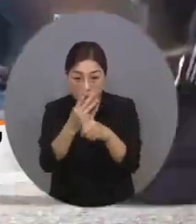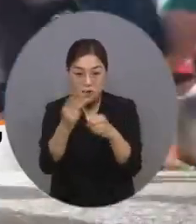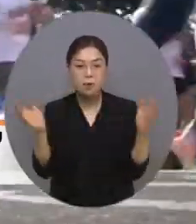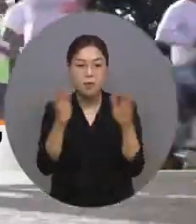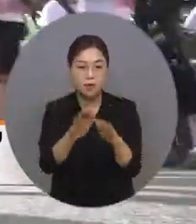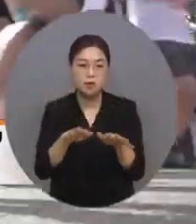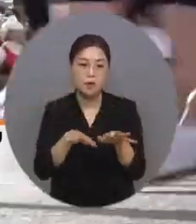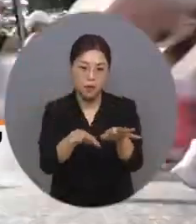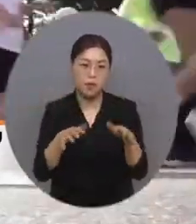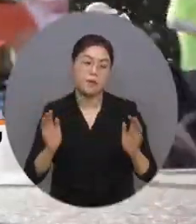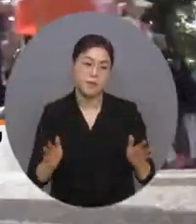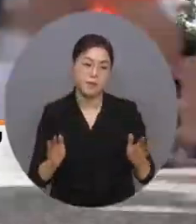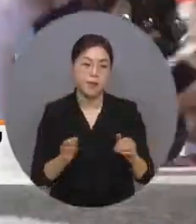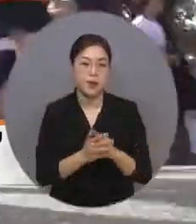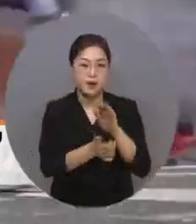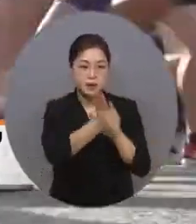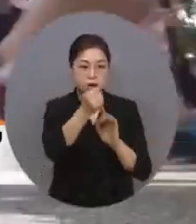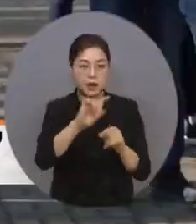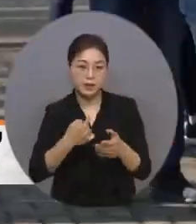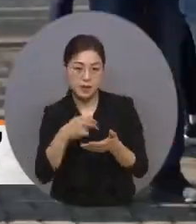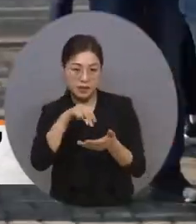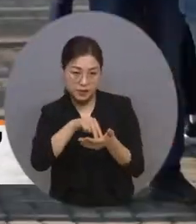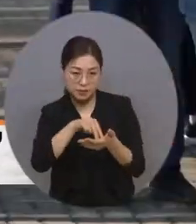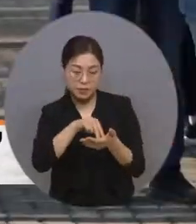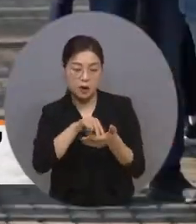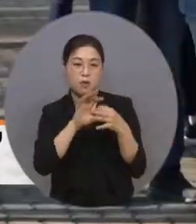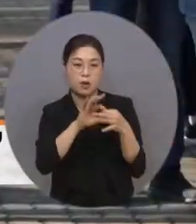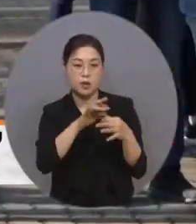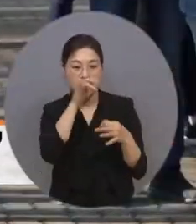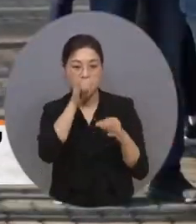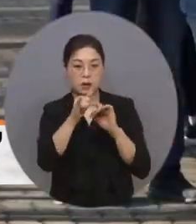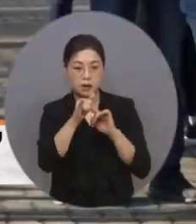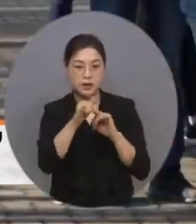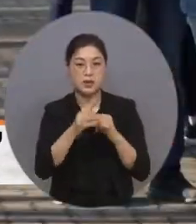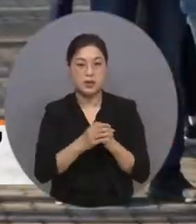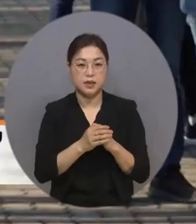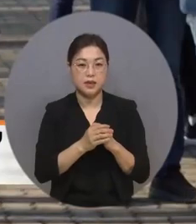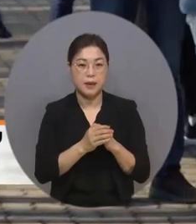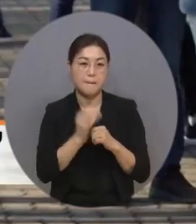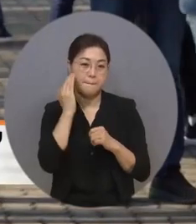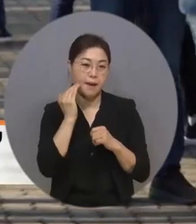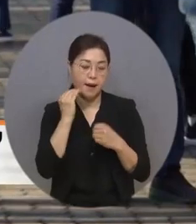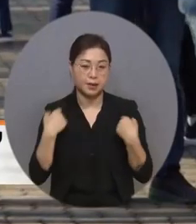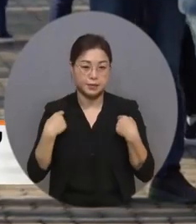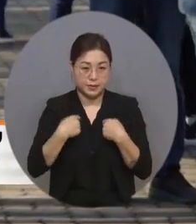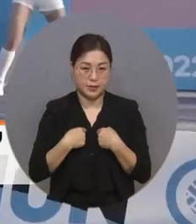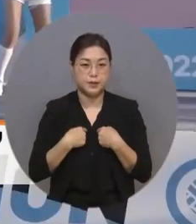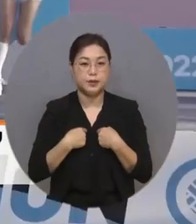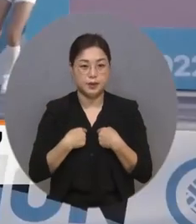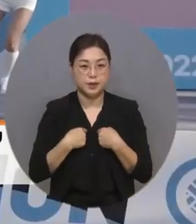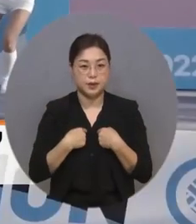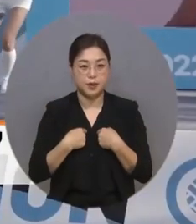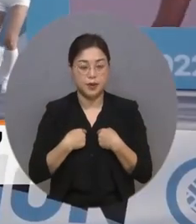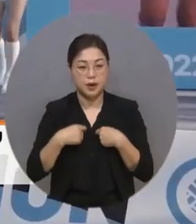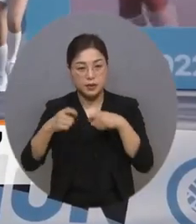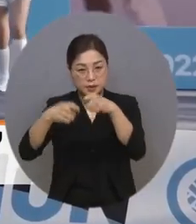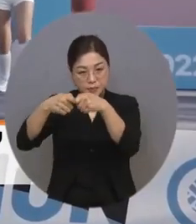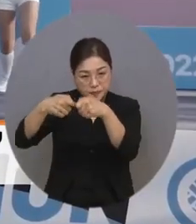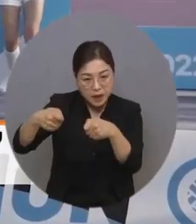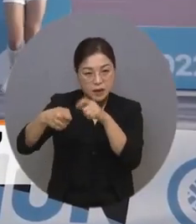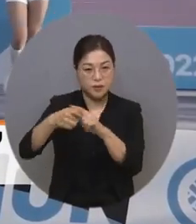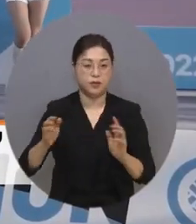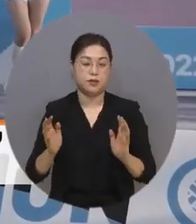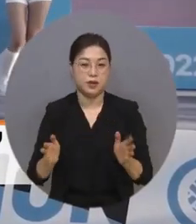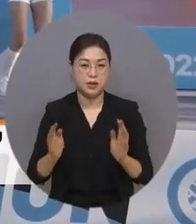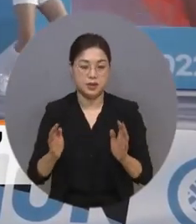열렸습니다. 희망과 자립을 상징하는 슈퍼 블루 티셔츠를 입고 신발끈을 묶고 달리는 마라톤과 더불어